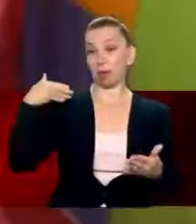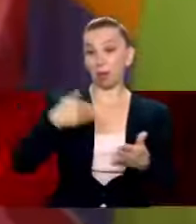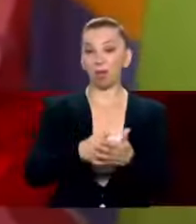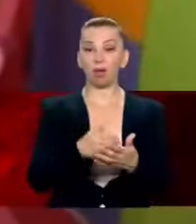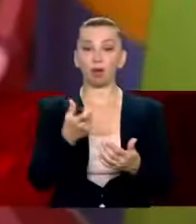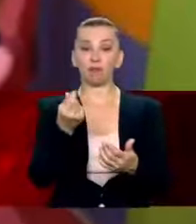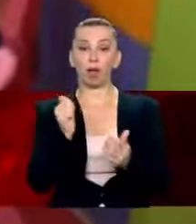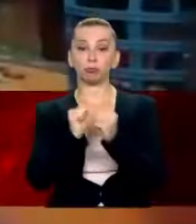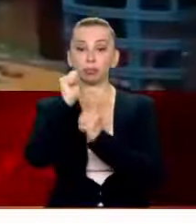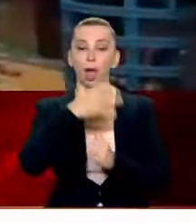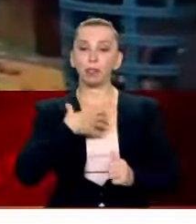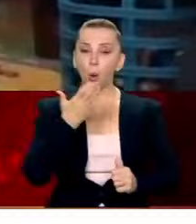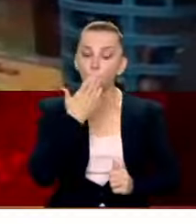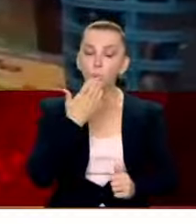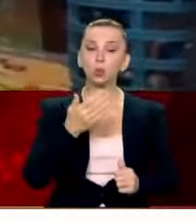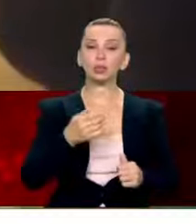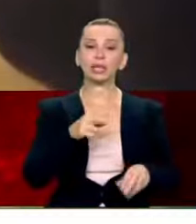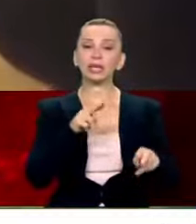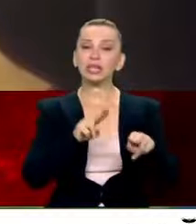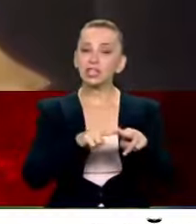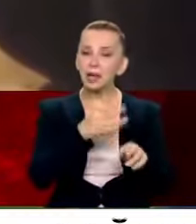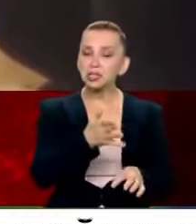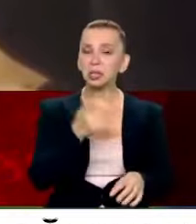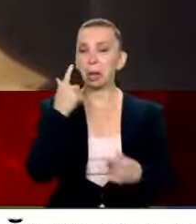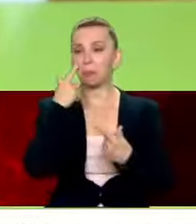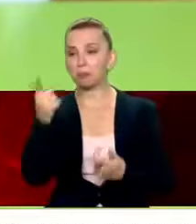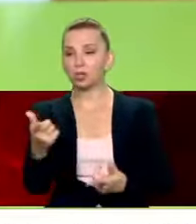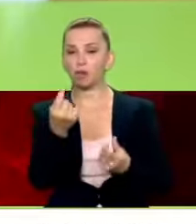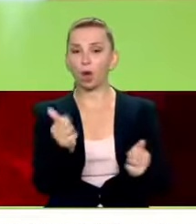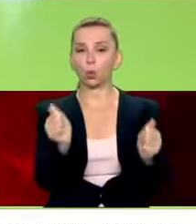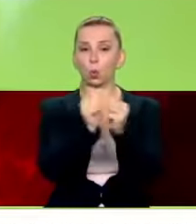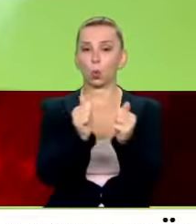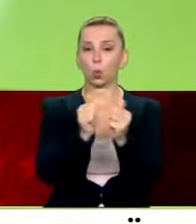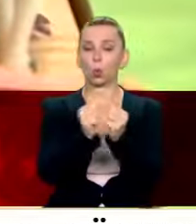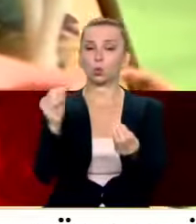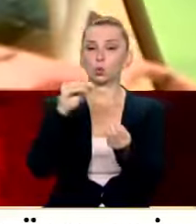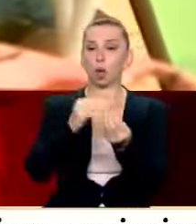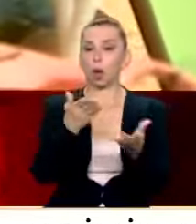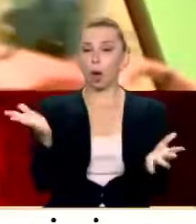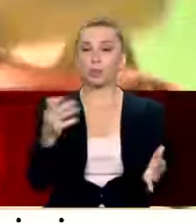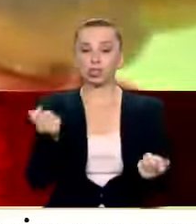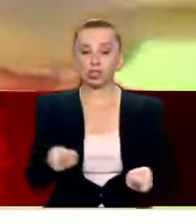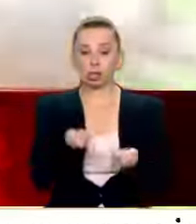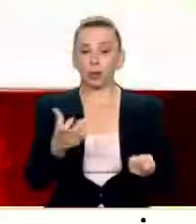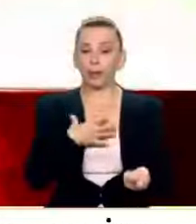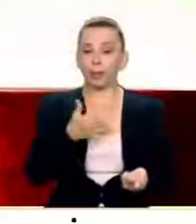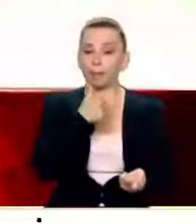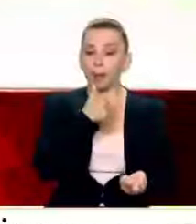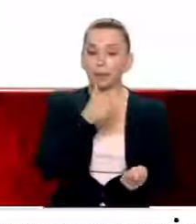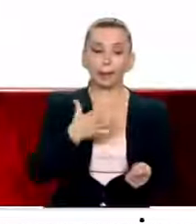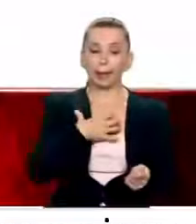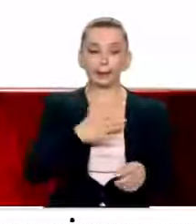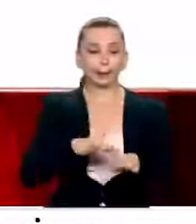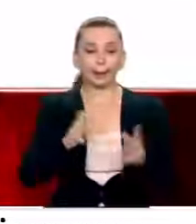ortada. Anaokulu, kreş, bakıcı hepsinin fiyatı katlandı. Çalışan anne ve babalar da kara kara düşünmeye başladı. Kreş